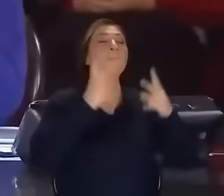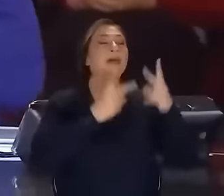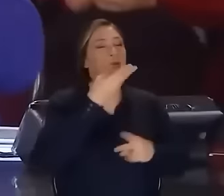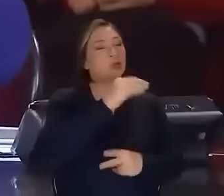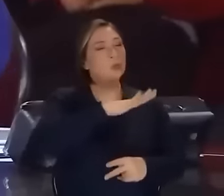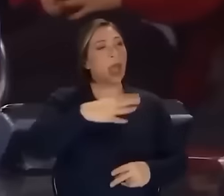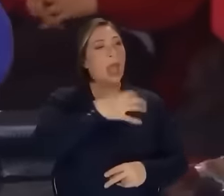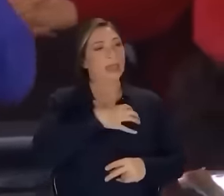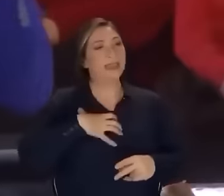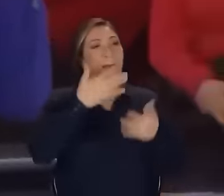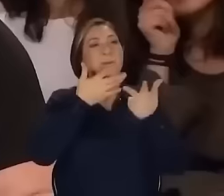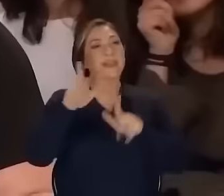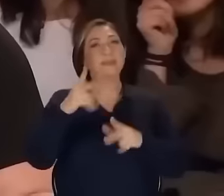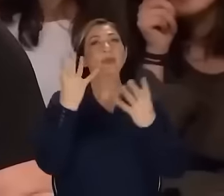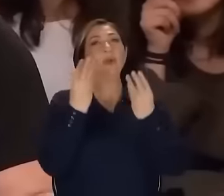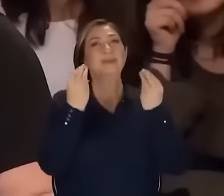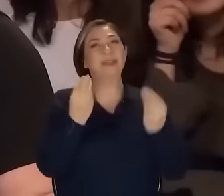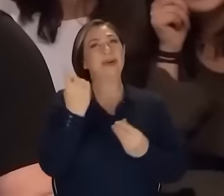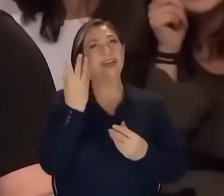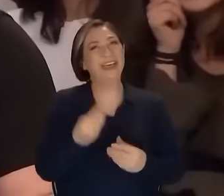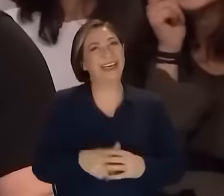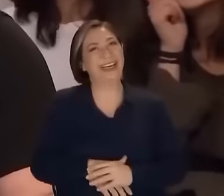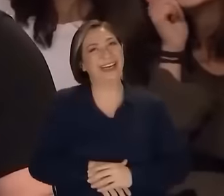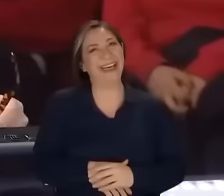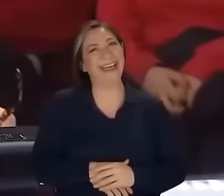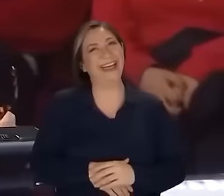bazen çocukların annesine benzemesi çok iyi bir şey oluyor.